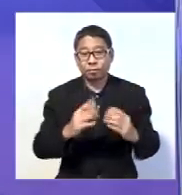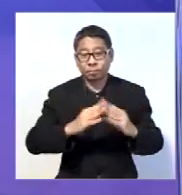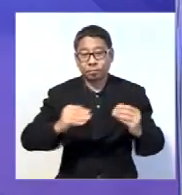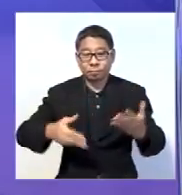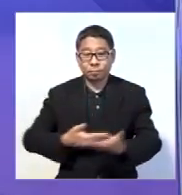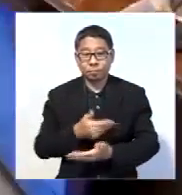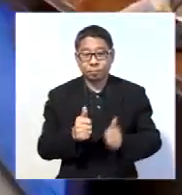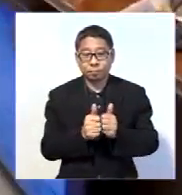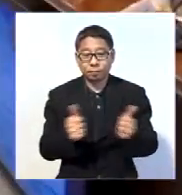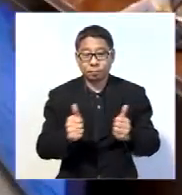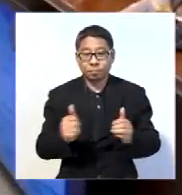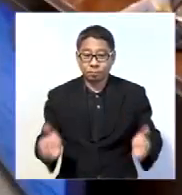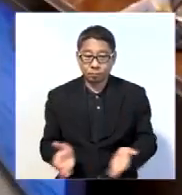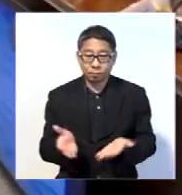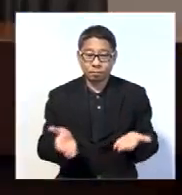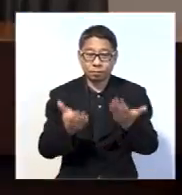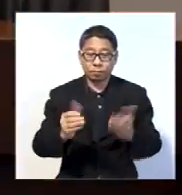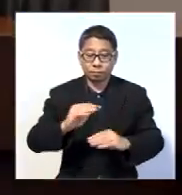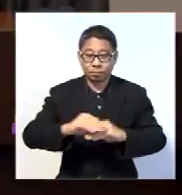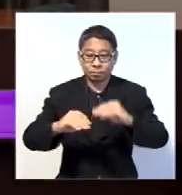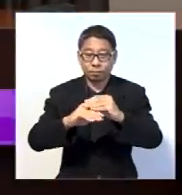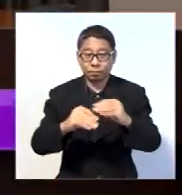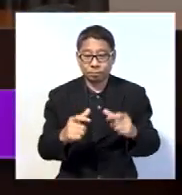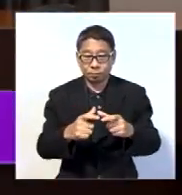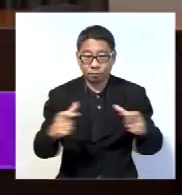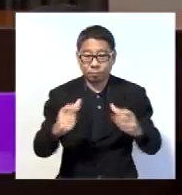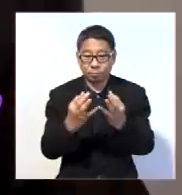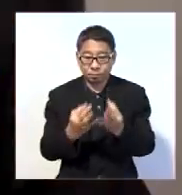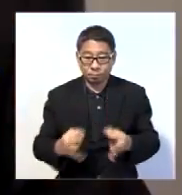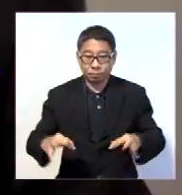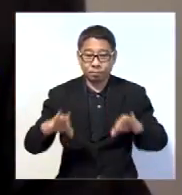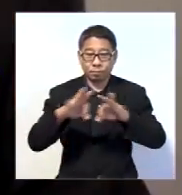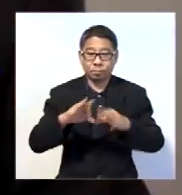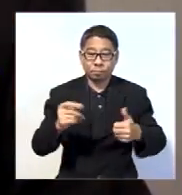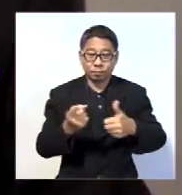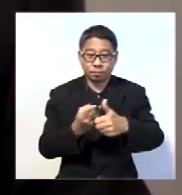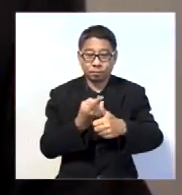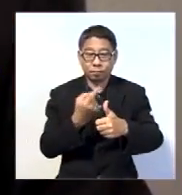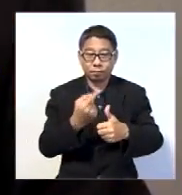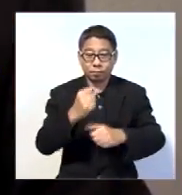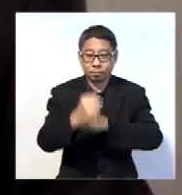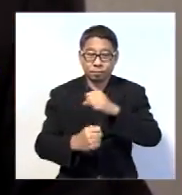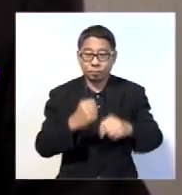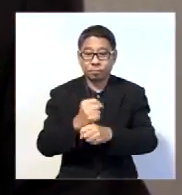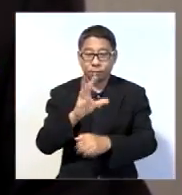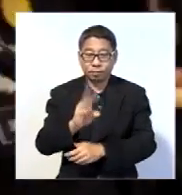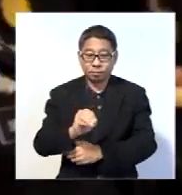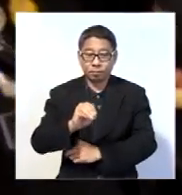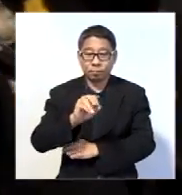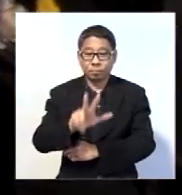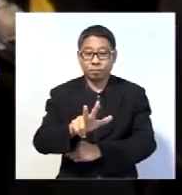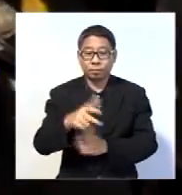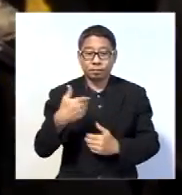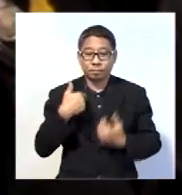ในการประชุมคณะอนุกรรมการขับเคลื่อนโครงการขนาดใหญ่และโครงการสำคัญครั้งที่1ประจำปี